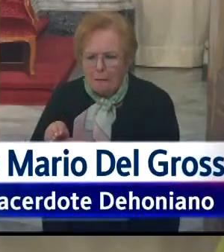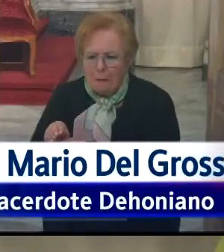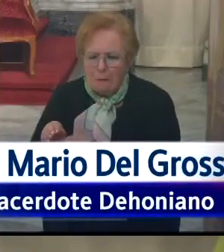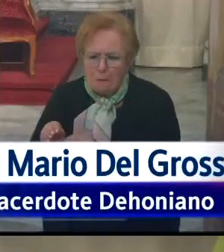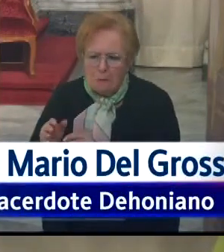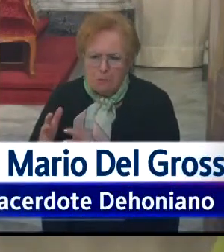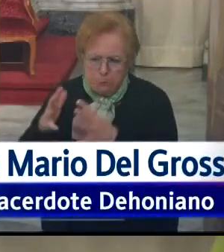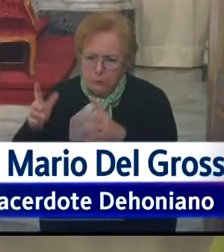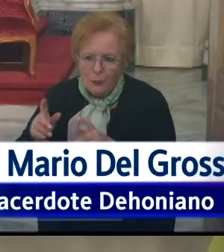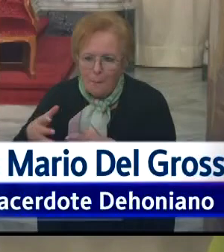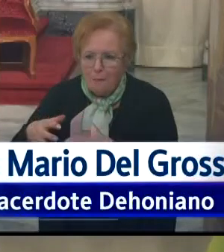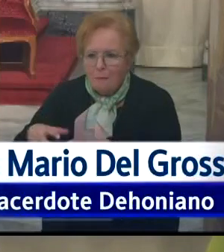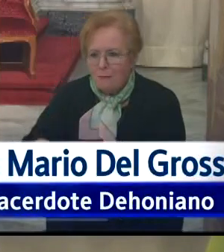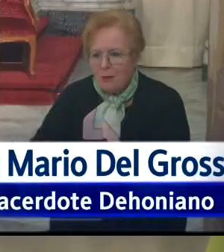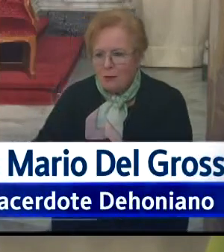ti ribellare.